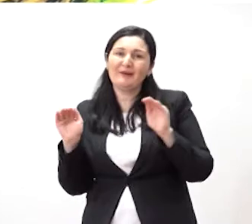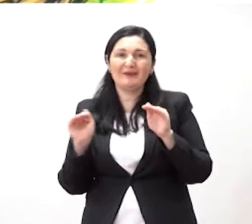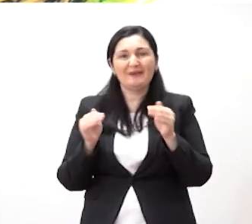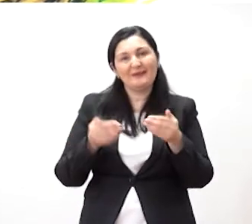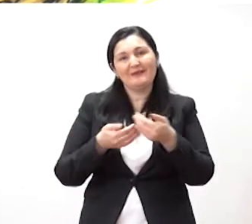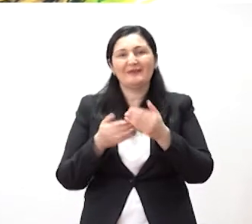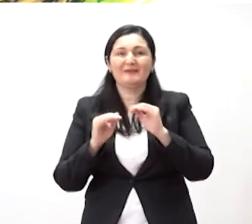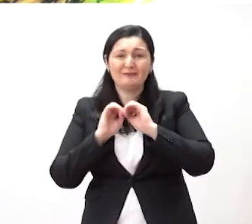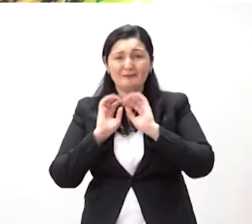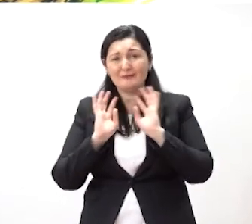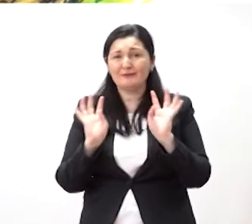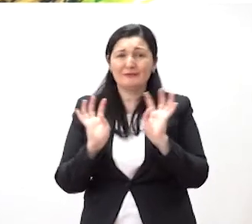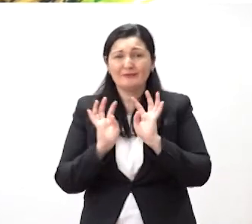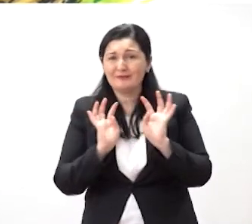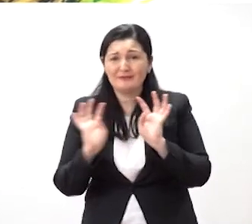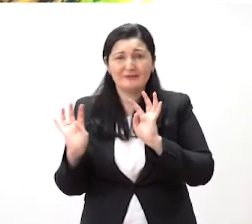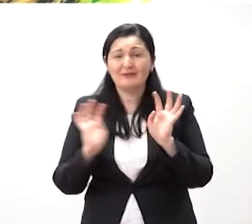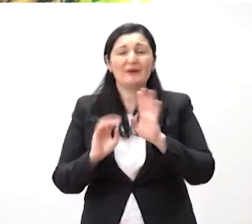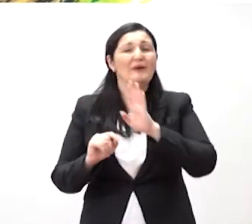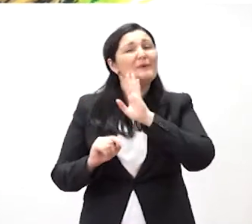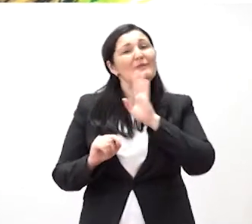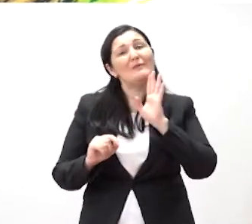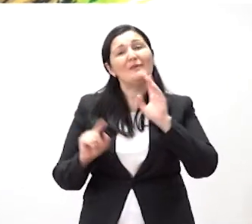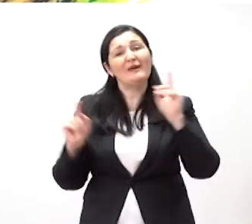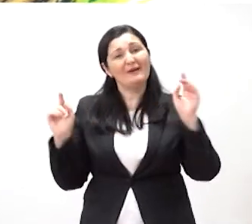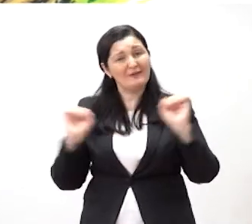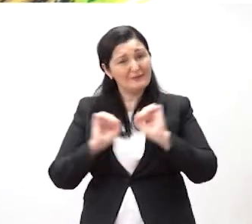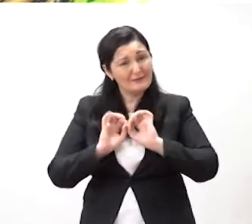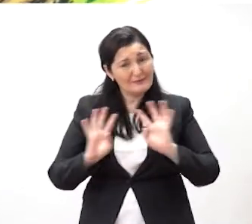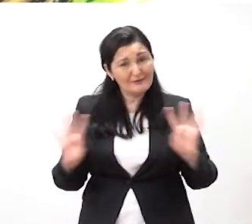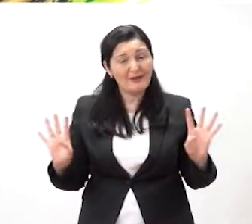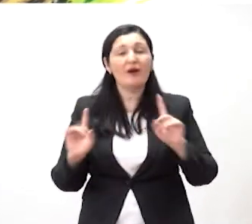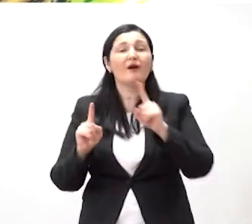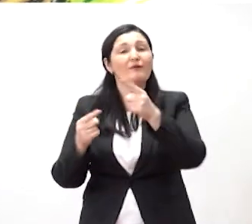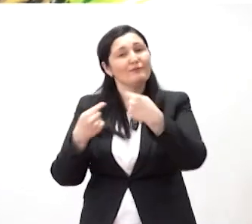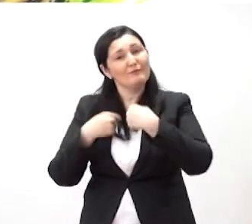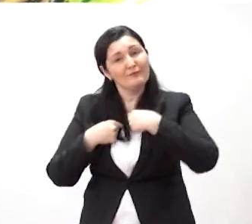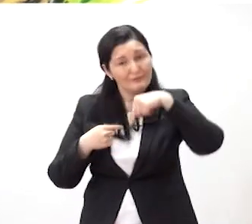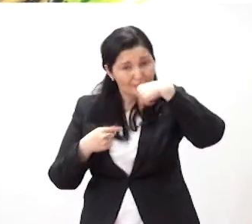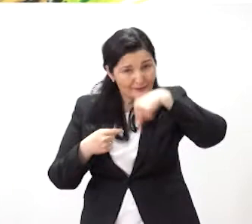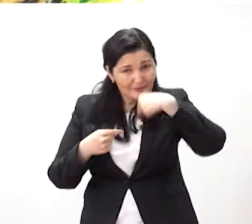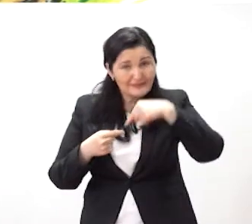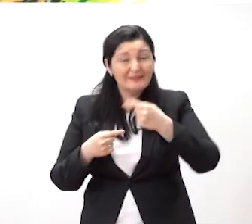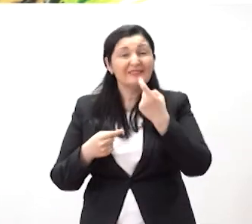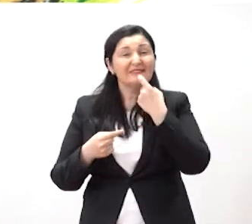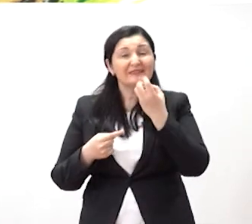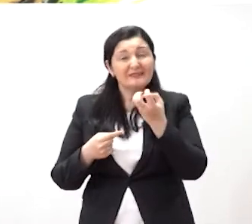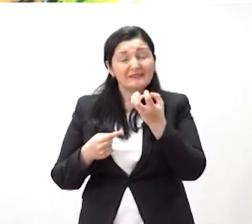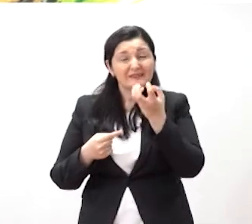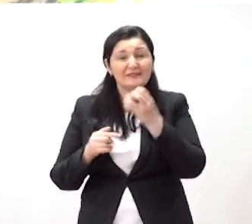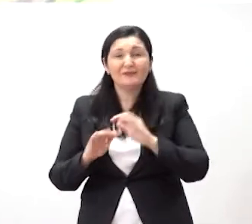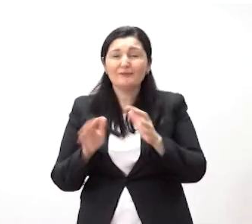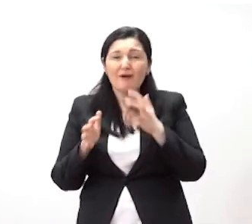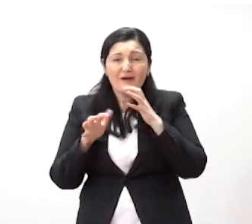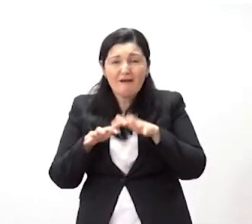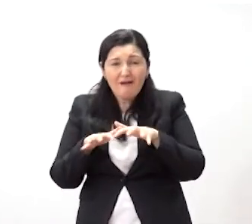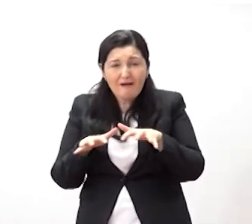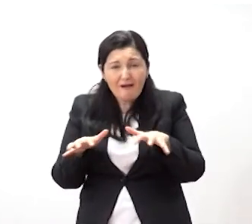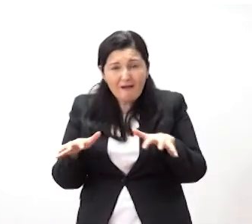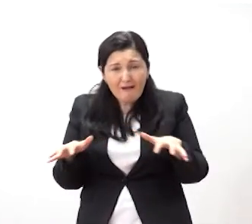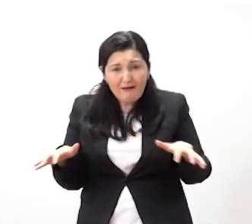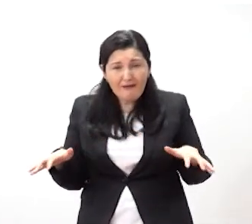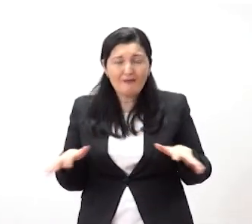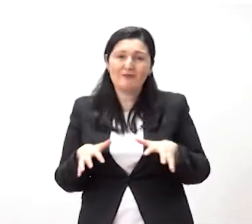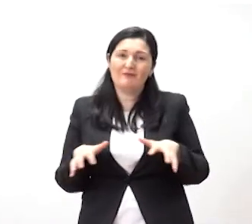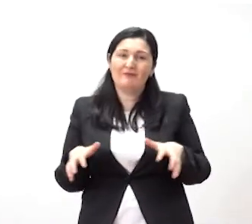برابر گفتند: آچه ما همون است که ما را از تخم برآورده است. کپک